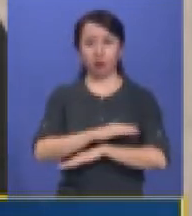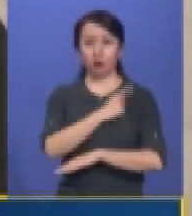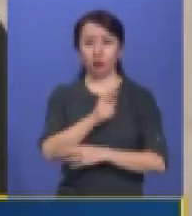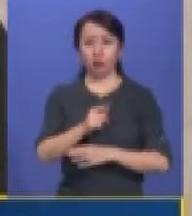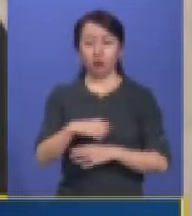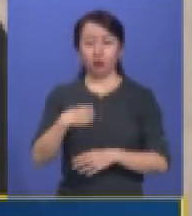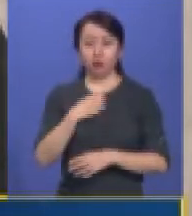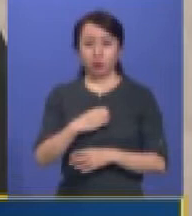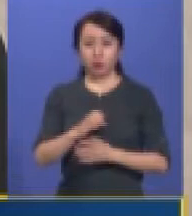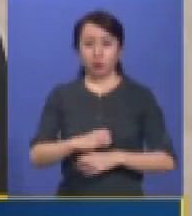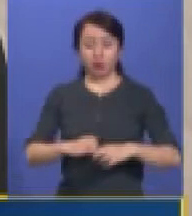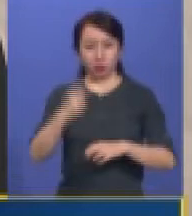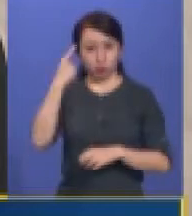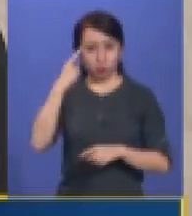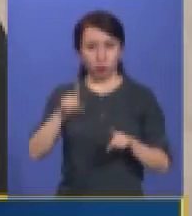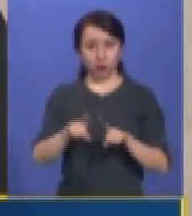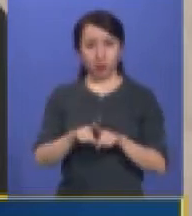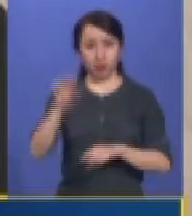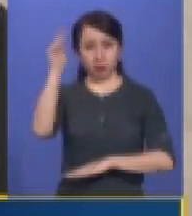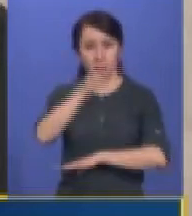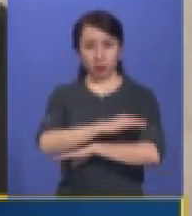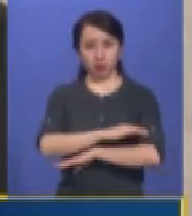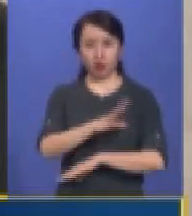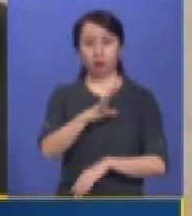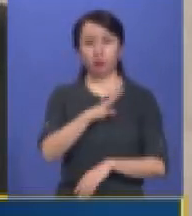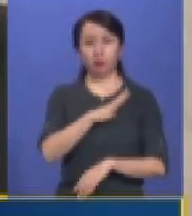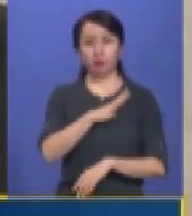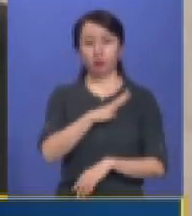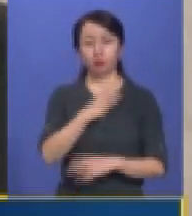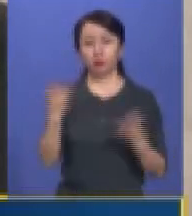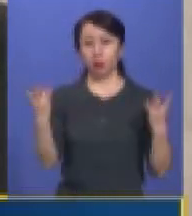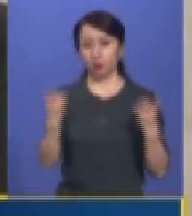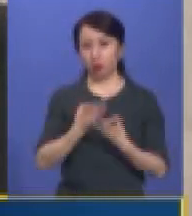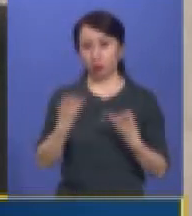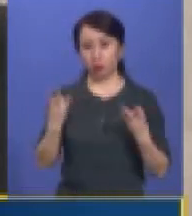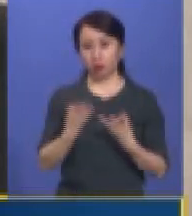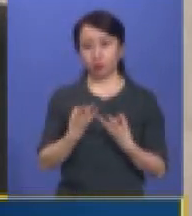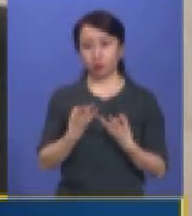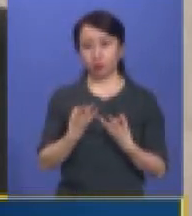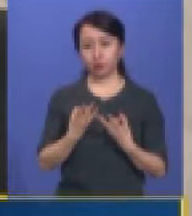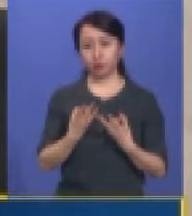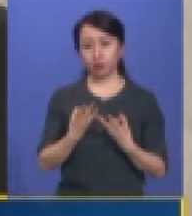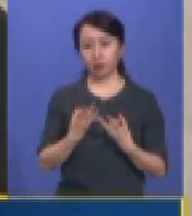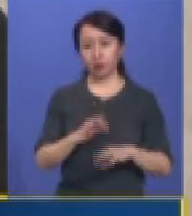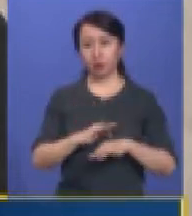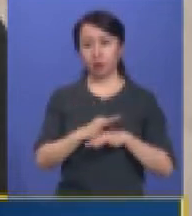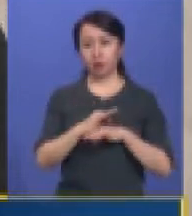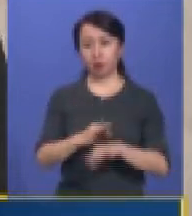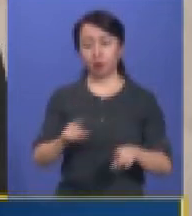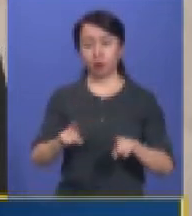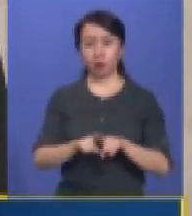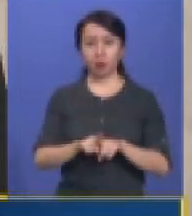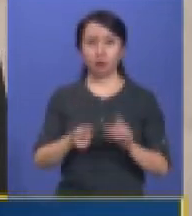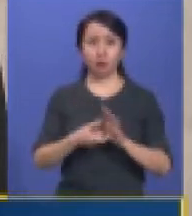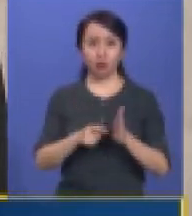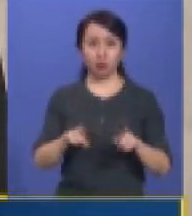потенциала маслихата». Я думаю, такие семинары являются, скажем, необходимостью. Он проходит как офлайн, так и в онлайн